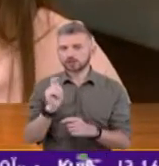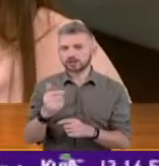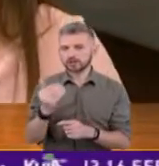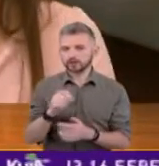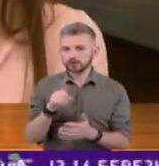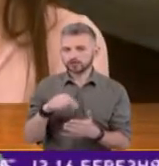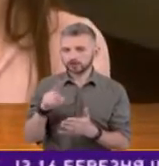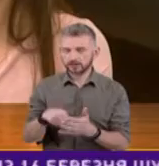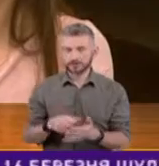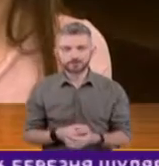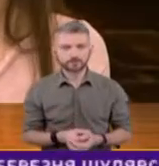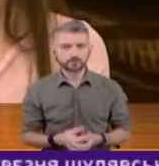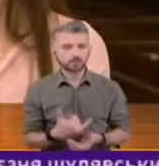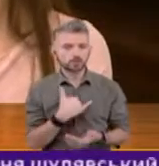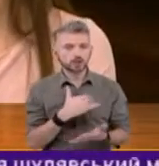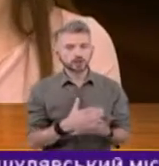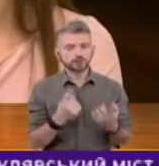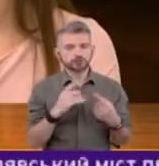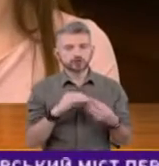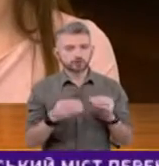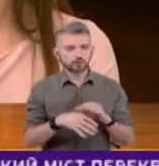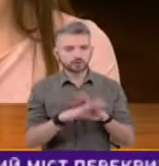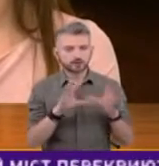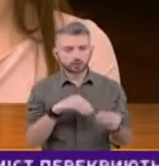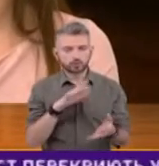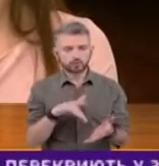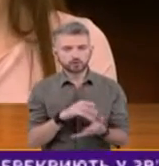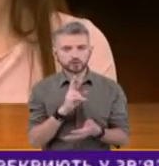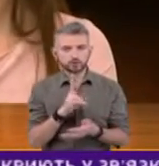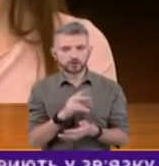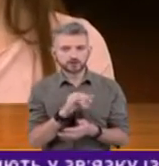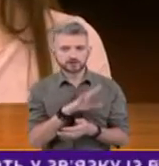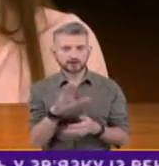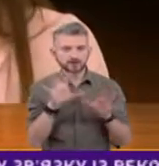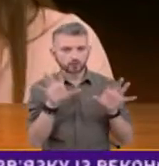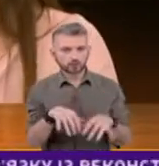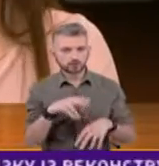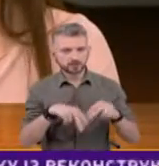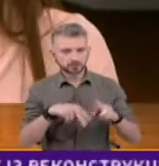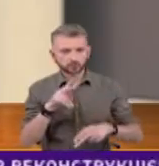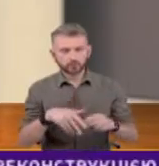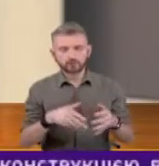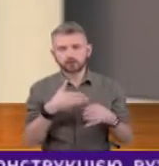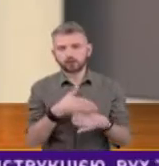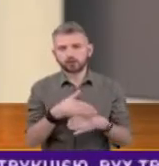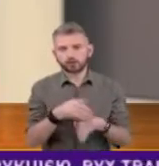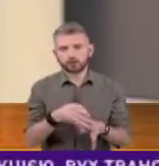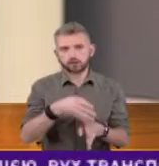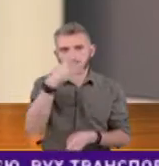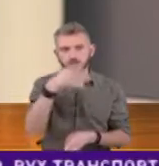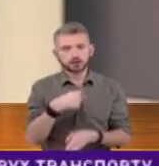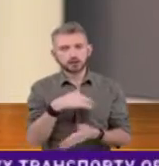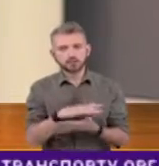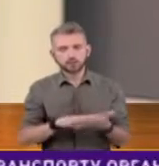Прошу. Ну, у нас є величезна проблема загалом по місту, як із незаконними забудовами і довгобудами. І я